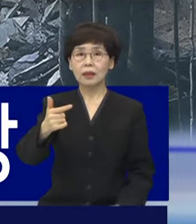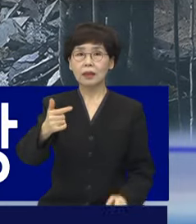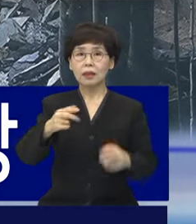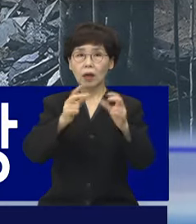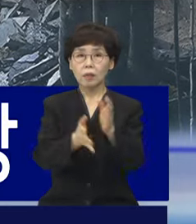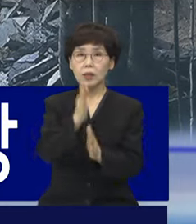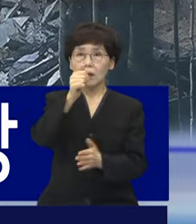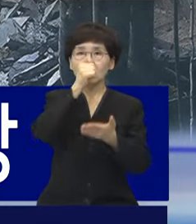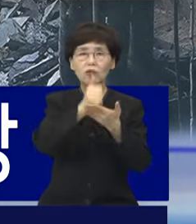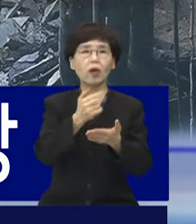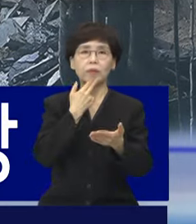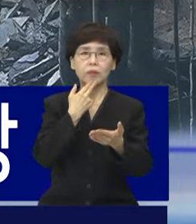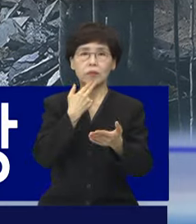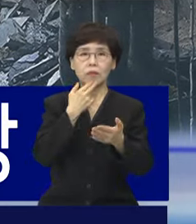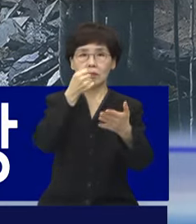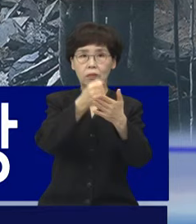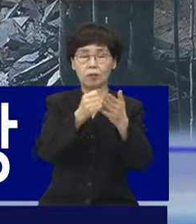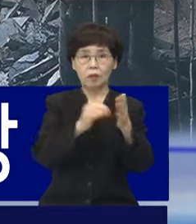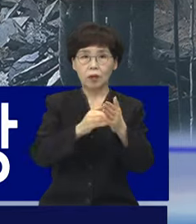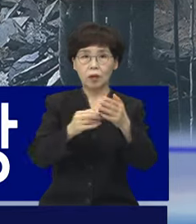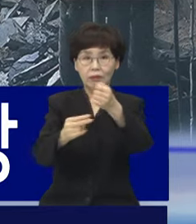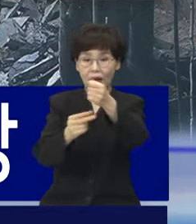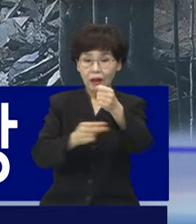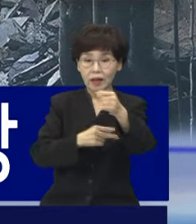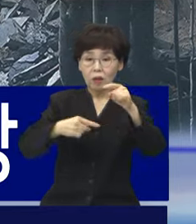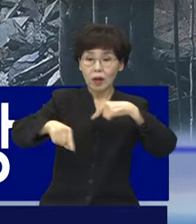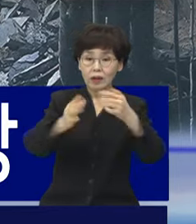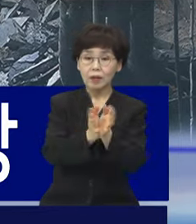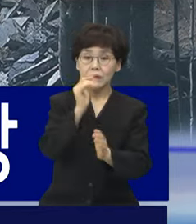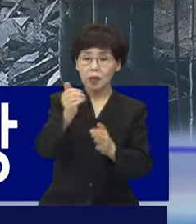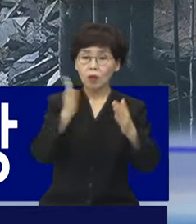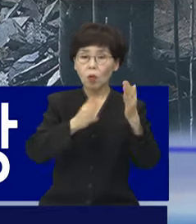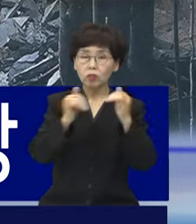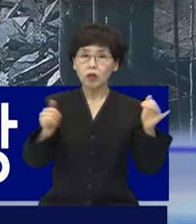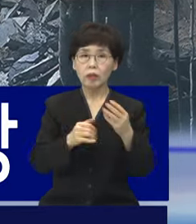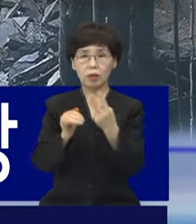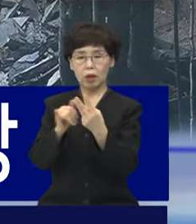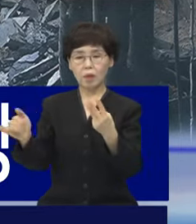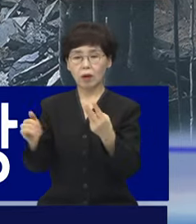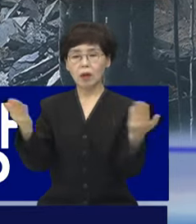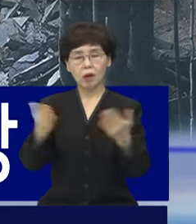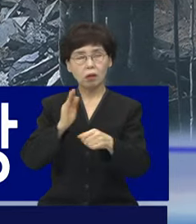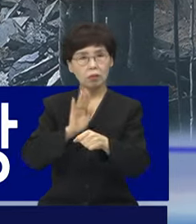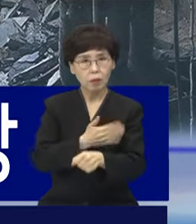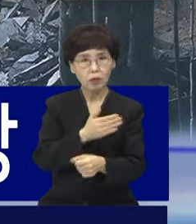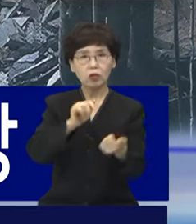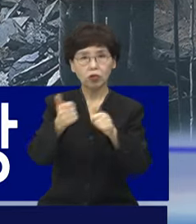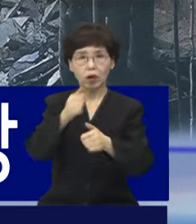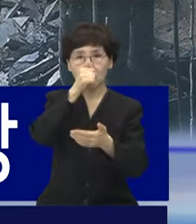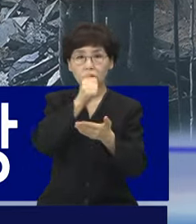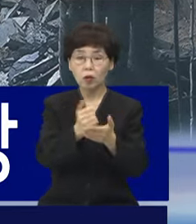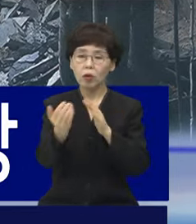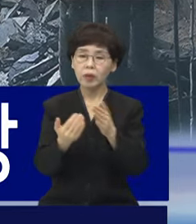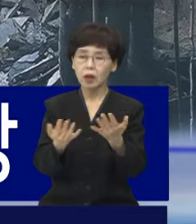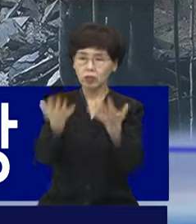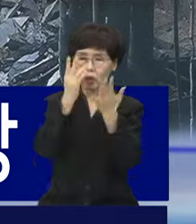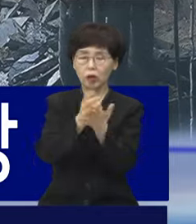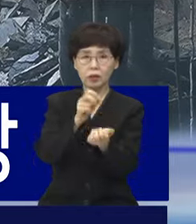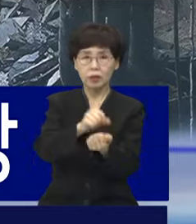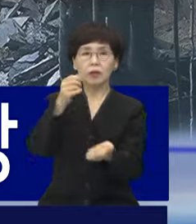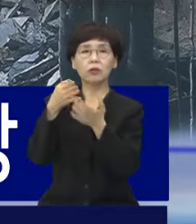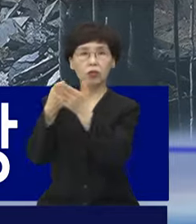무혐의 처분하고 교량관리팀장 등 공무원 3명을 업무상 과실치사 혐의로 사전구속영장을